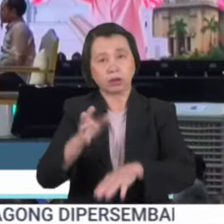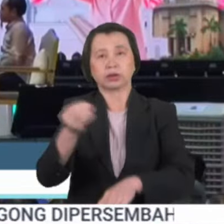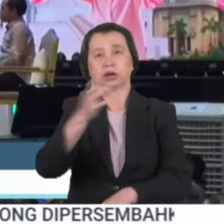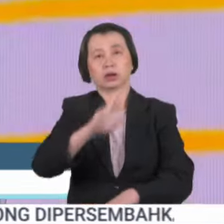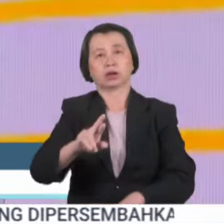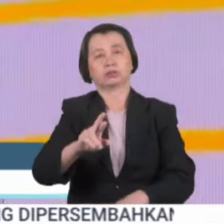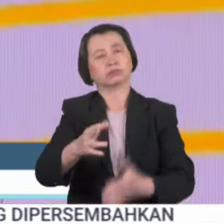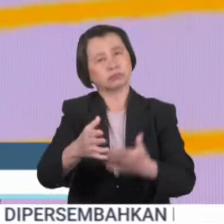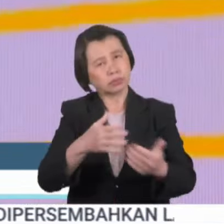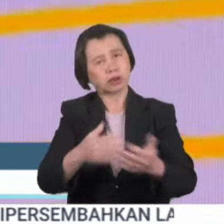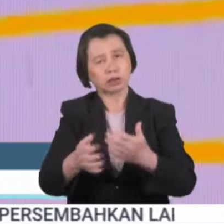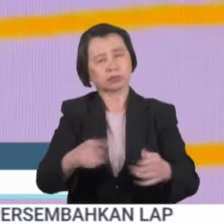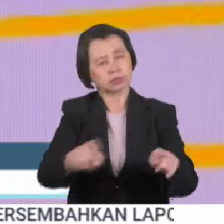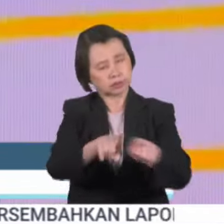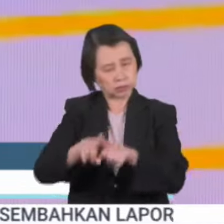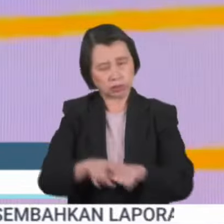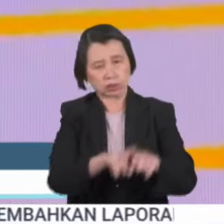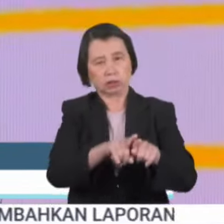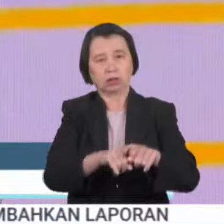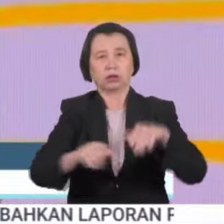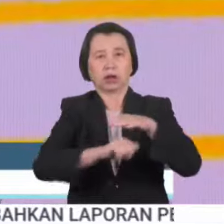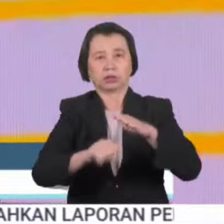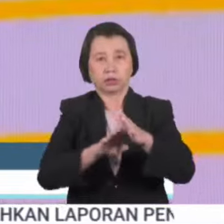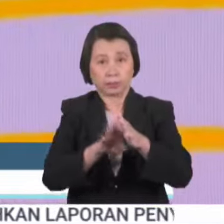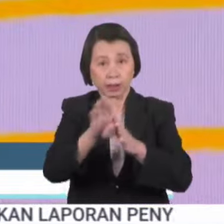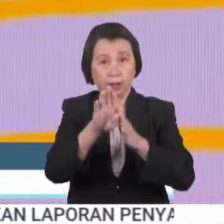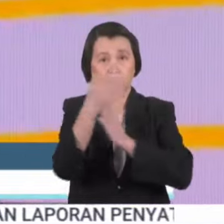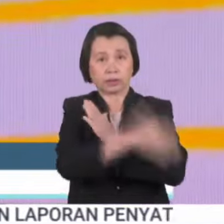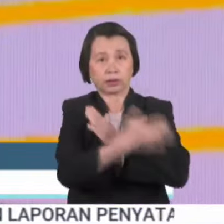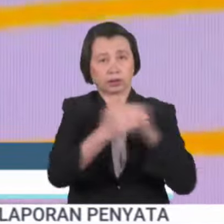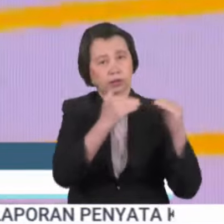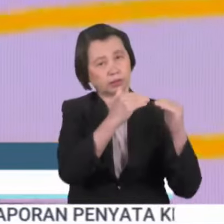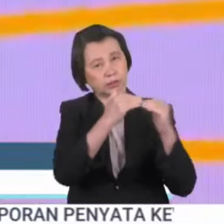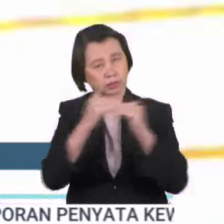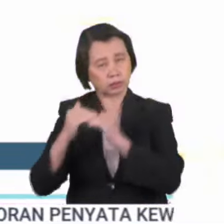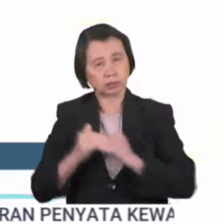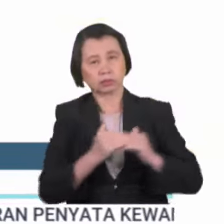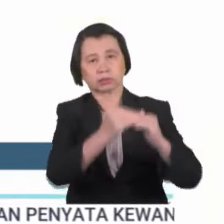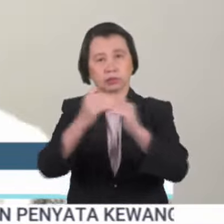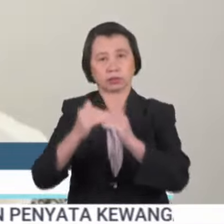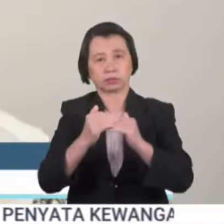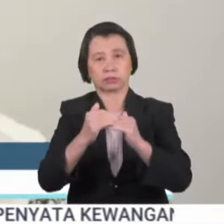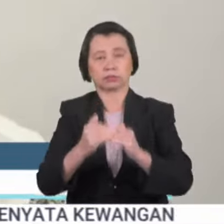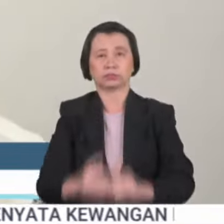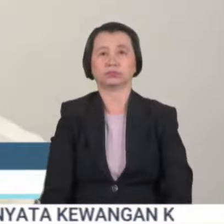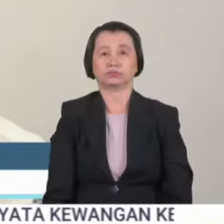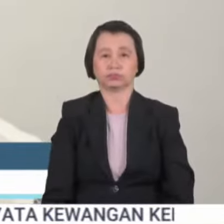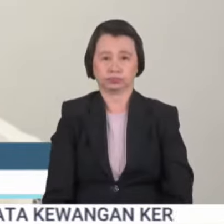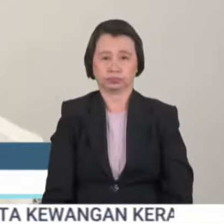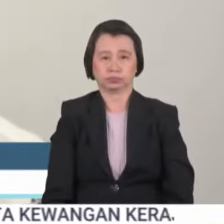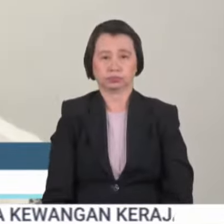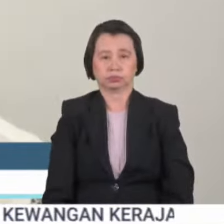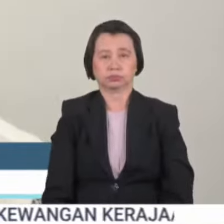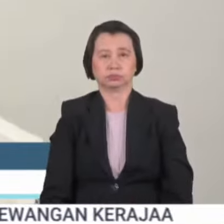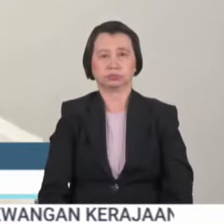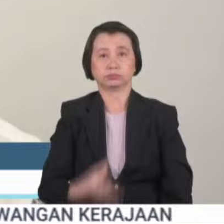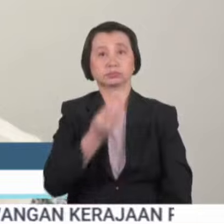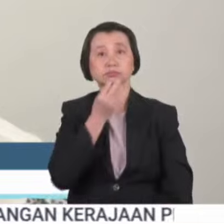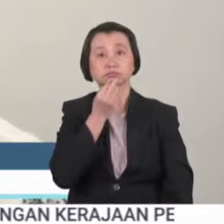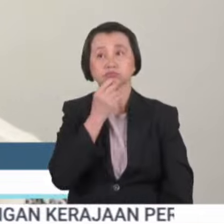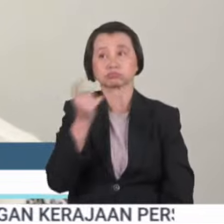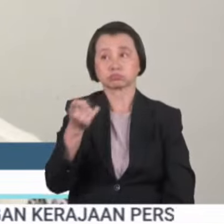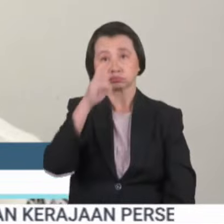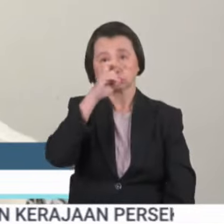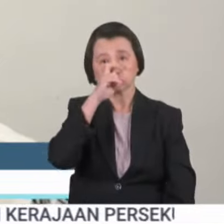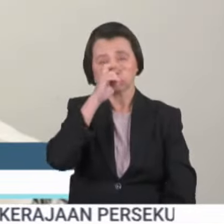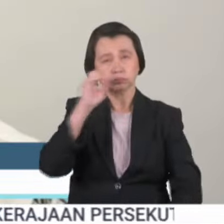agama sebagai asas pembangunan negara yang seimbang. Pendirian Anwar yang tidak